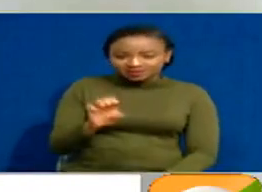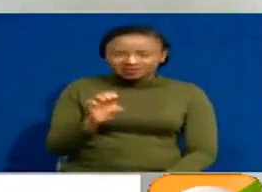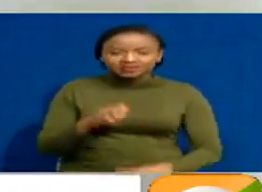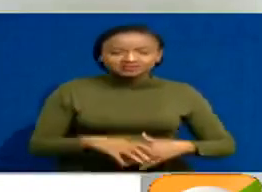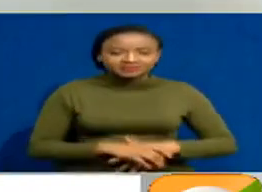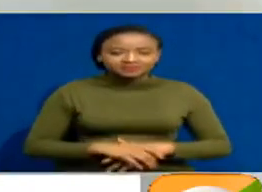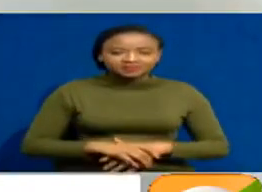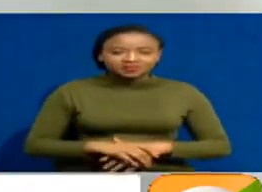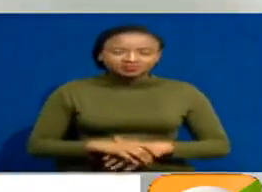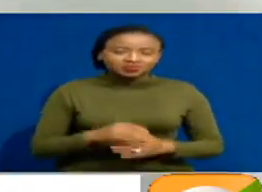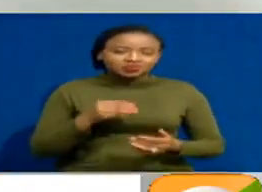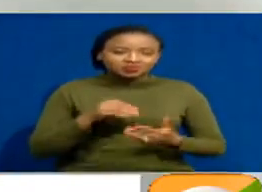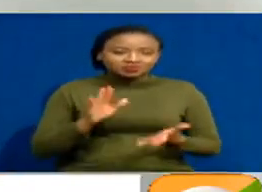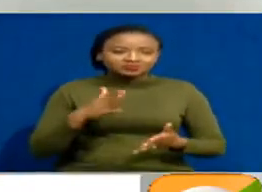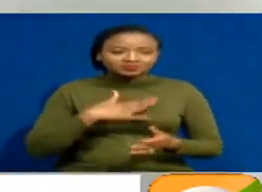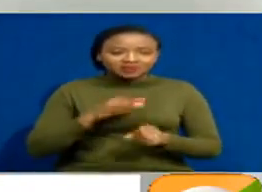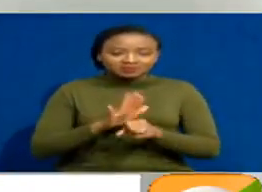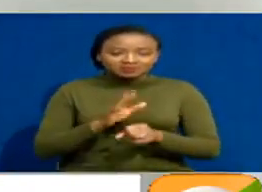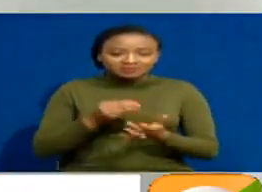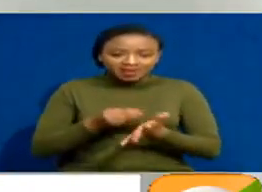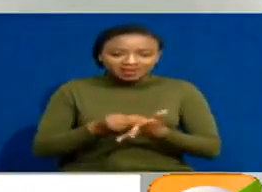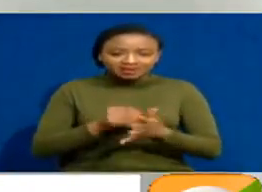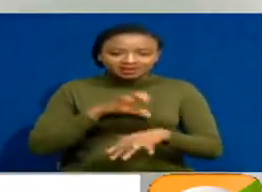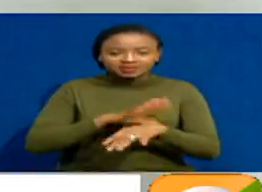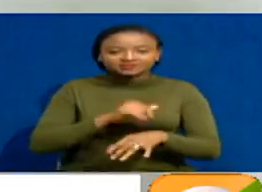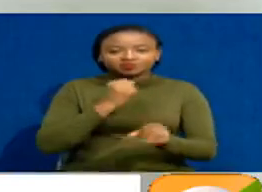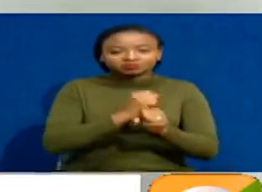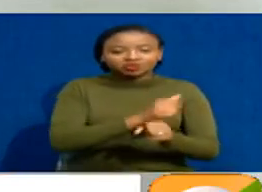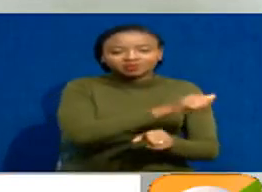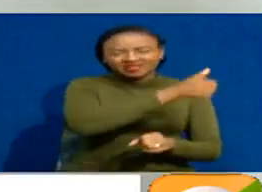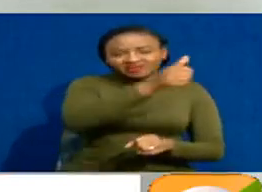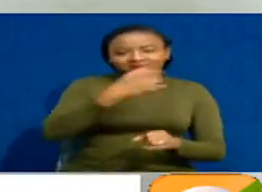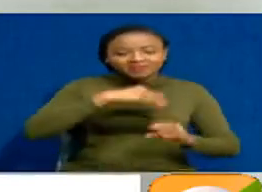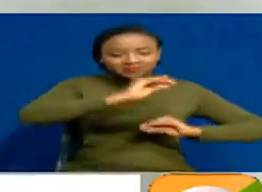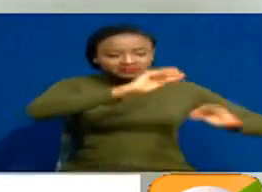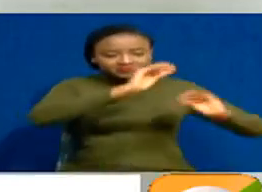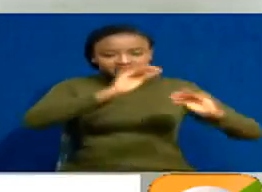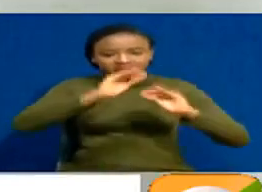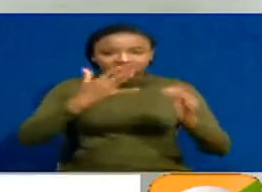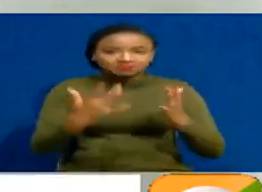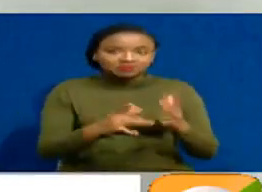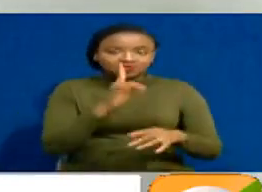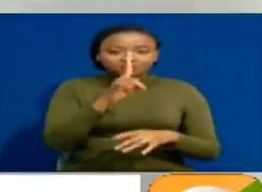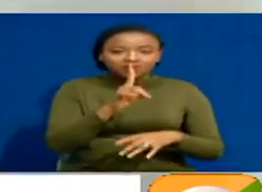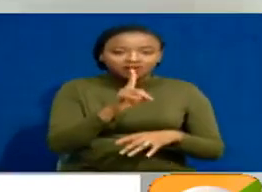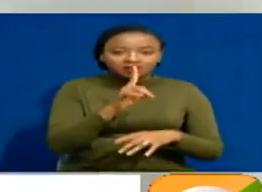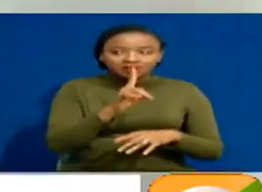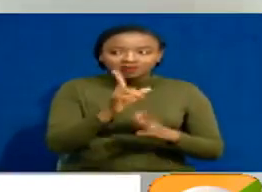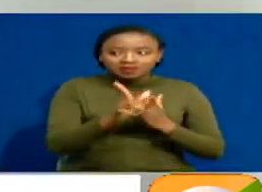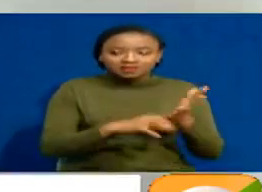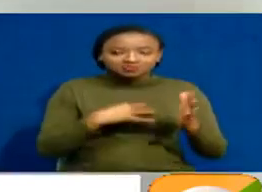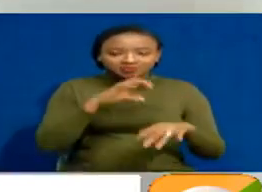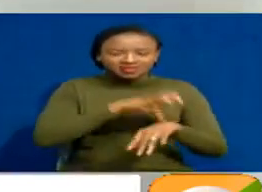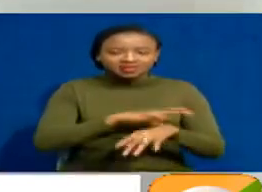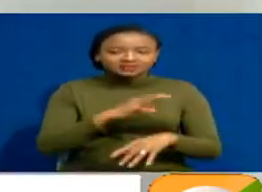so my income mostly inatoka hapo. Like unaweza pata pale, so ninaweza make around tuseme $10.